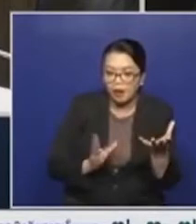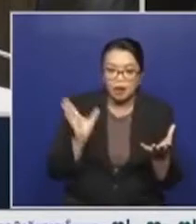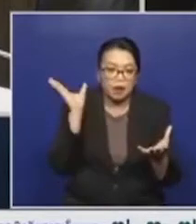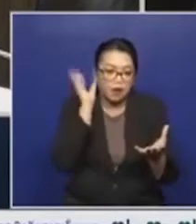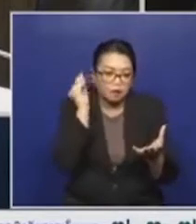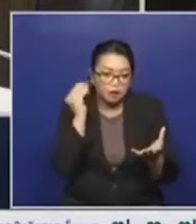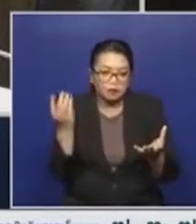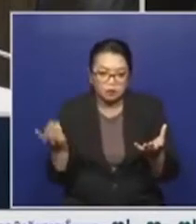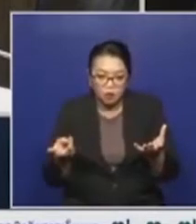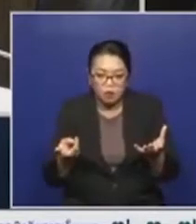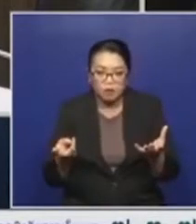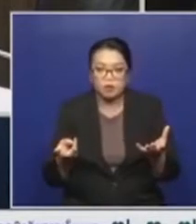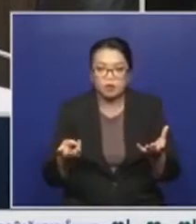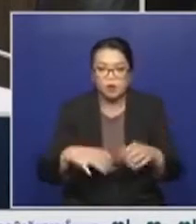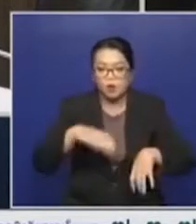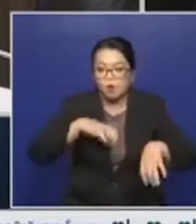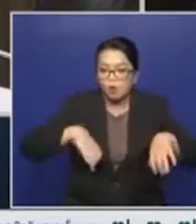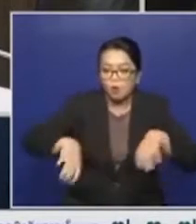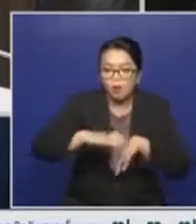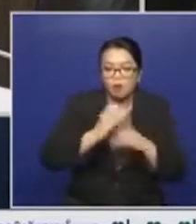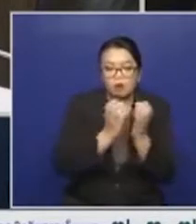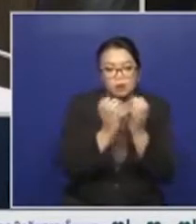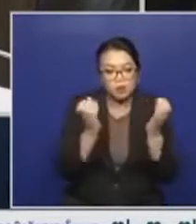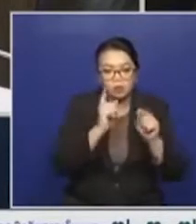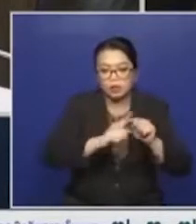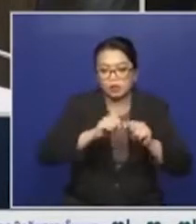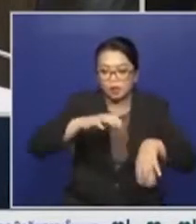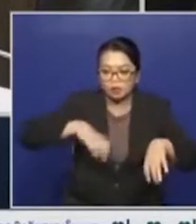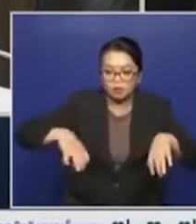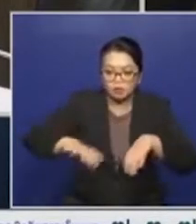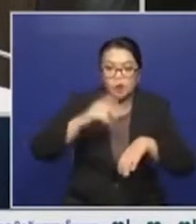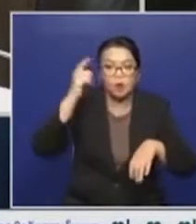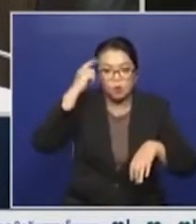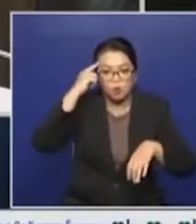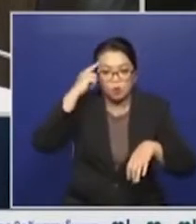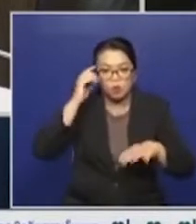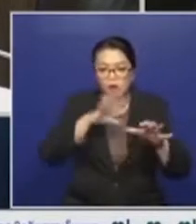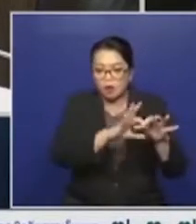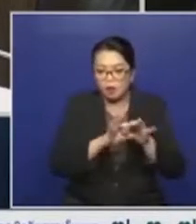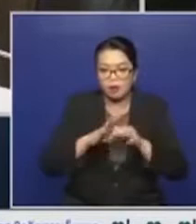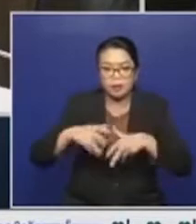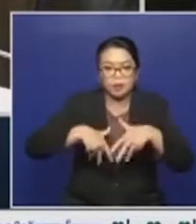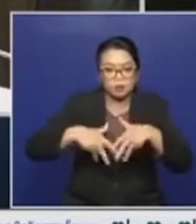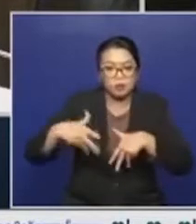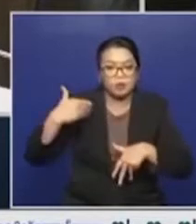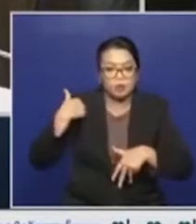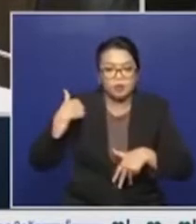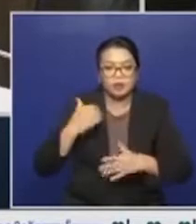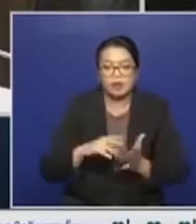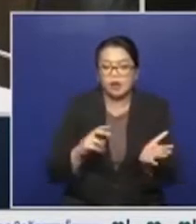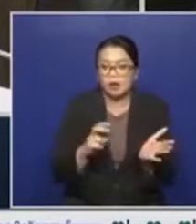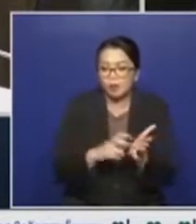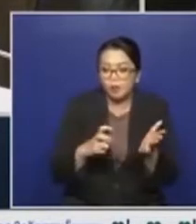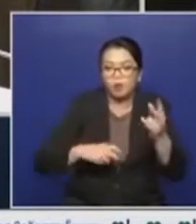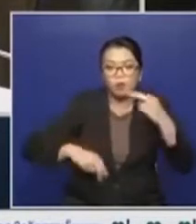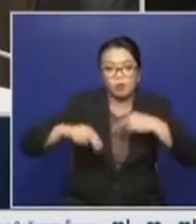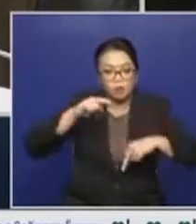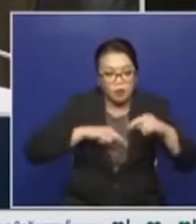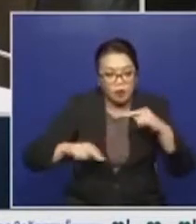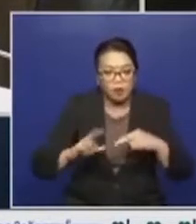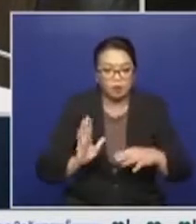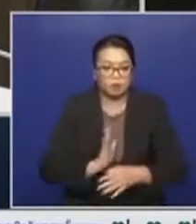ฟังเสียงข้างน้อยองค์กรตามรัฐธรรมนูญมีที่มาที่ยึดโยงกับประชาชนมีการรับรองและคุ้มครอง